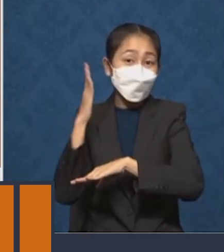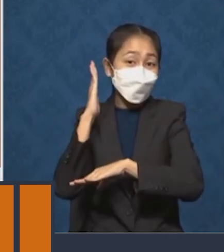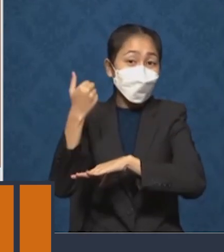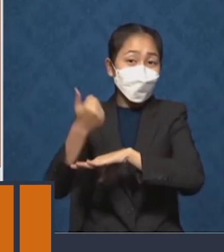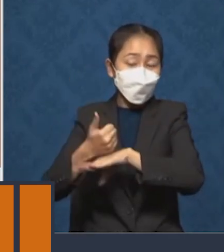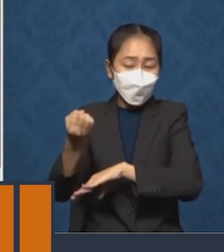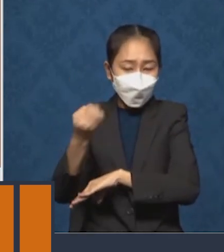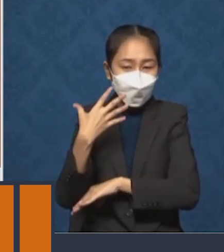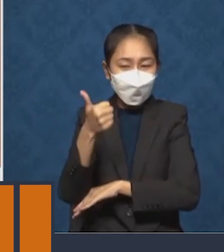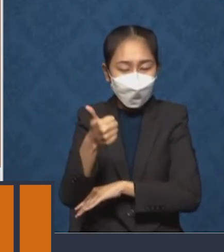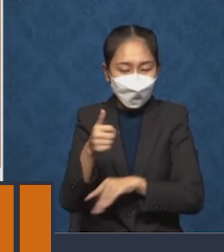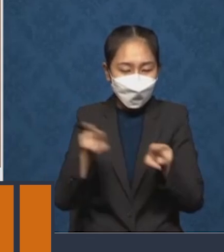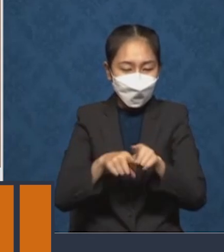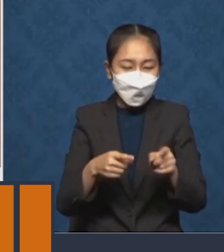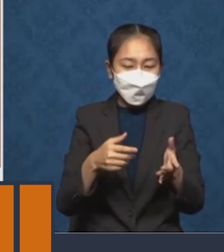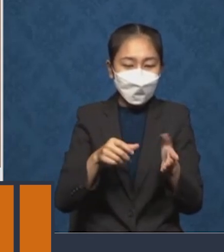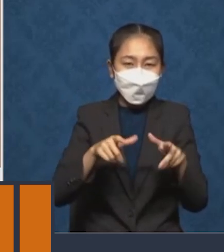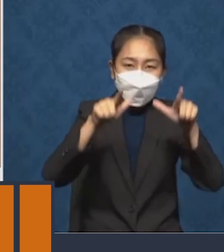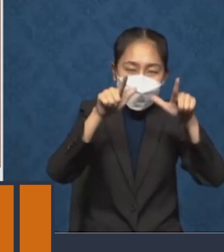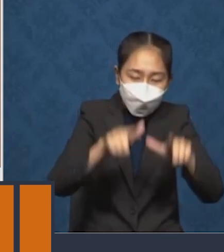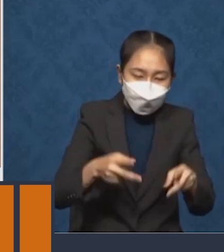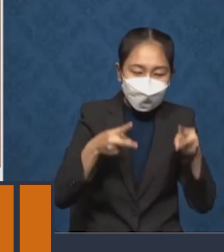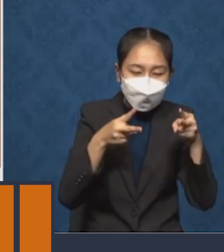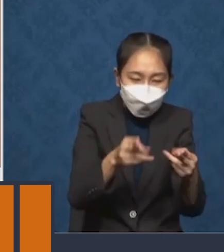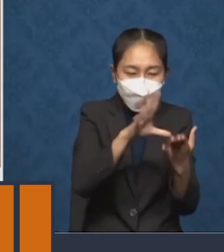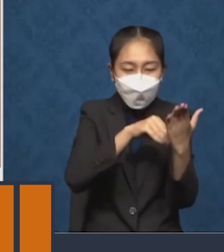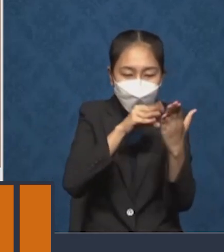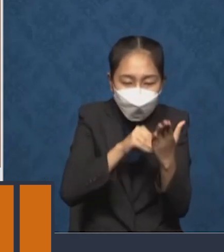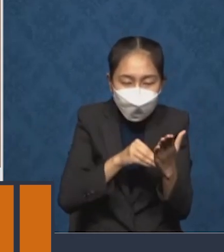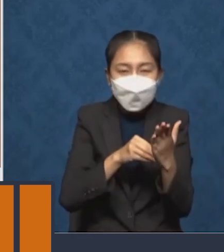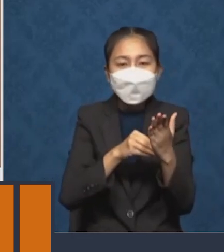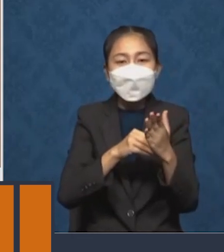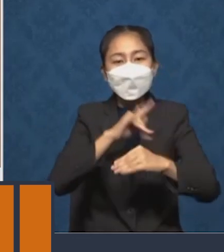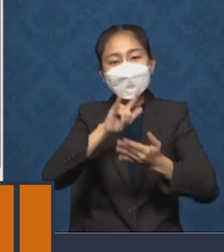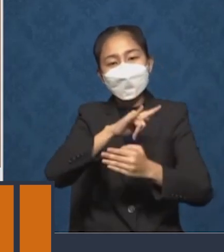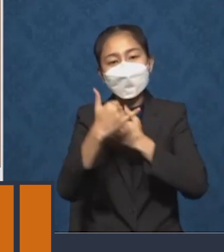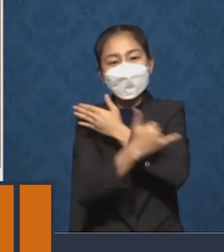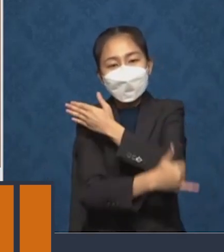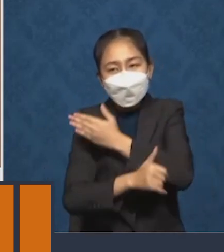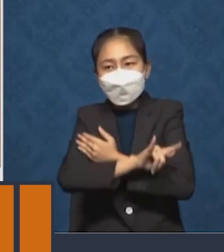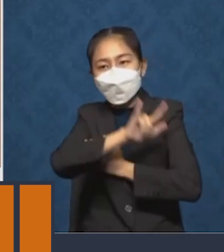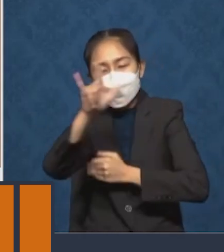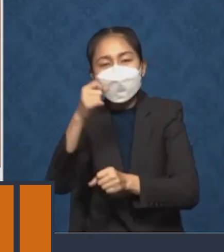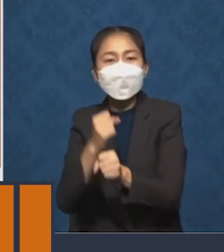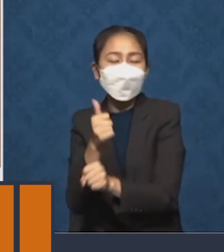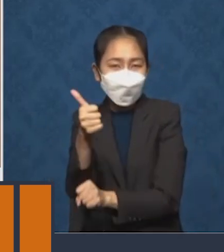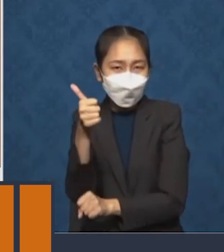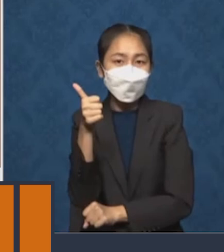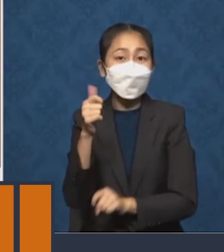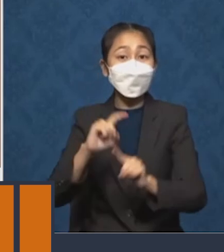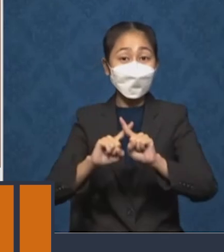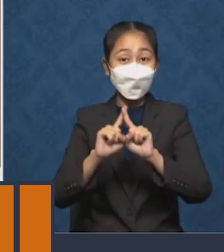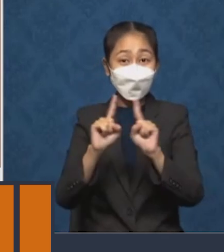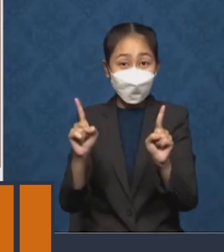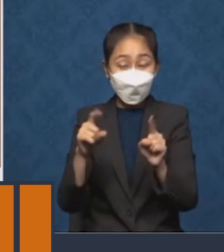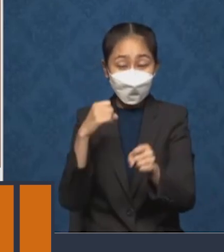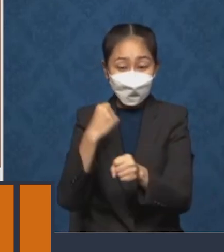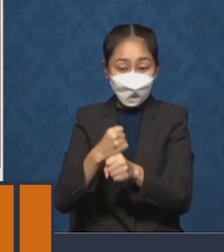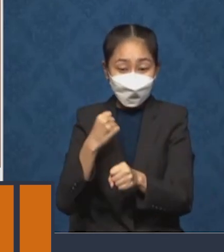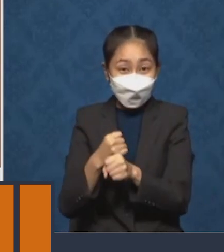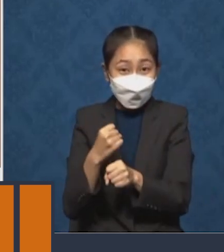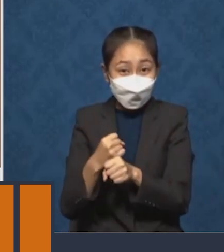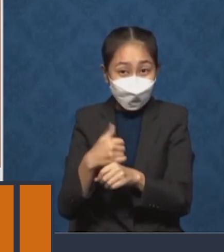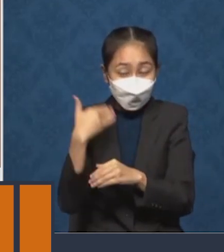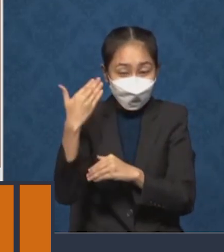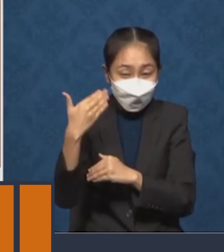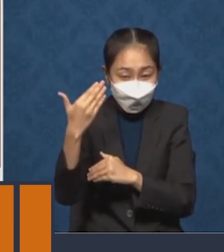สับหั่นงบอบรมสัมมนาตัดงบดูงานต่างประเทศไปเรื่อยๆก็คงทำได้แต่มันทำไปอย่างนี้ต่อไปเรื่อยๆโดย